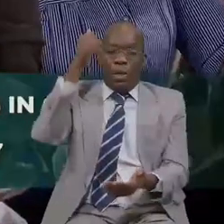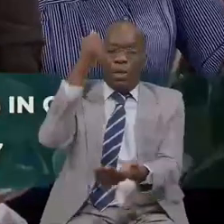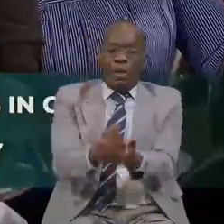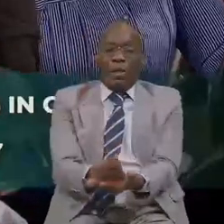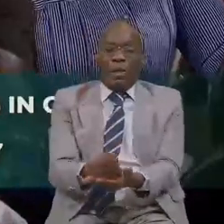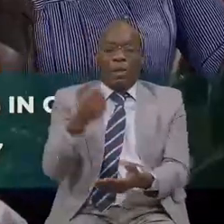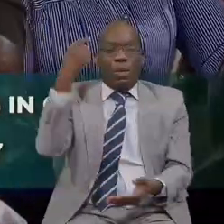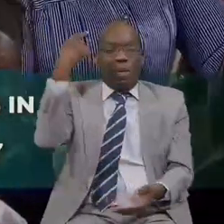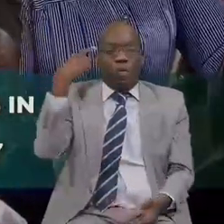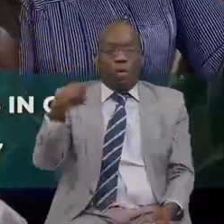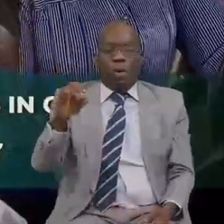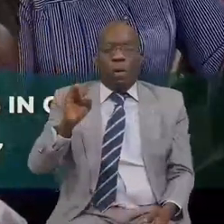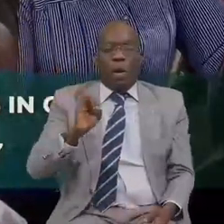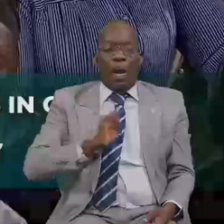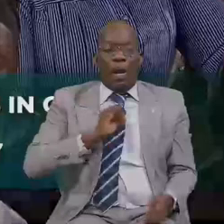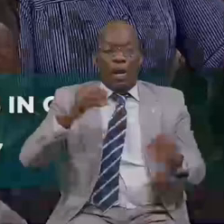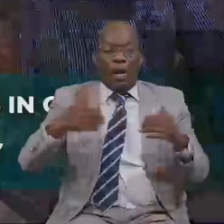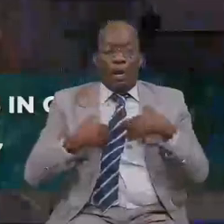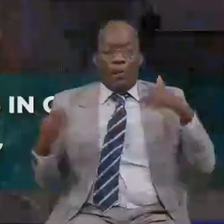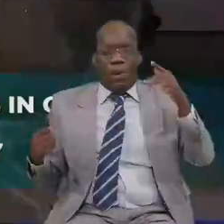car je te suis apparu